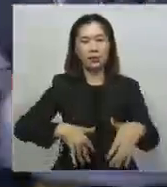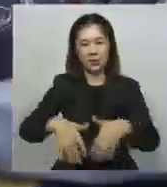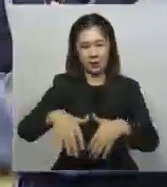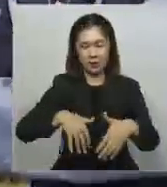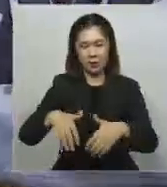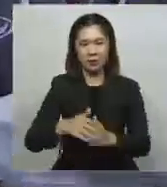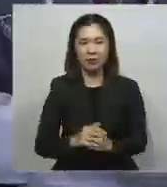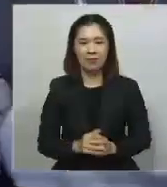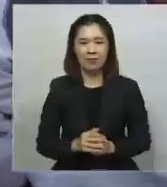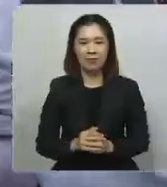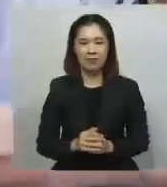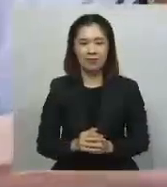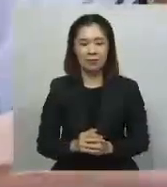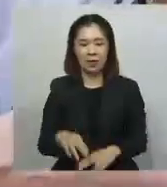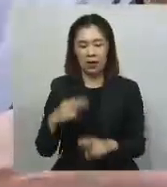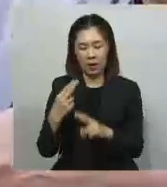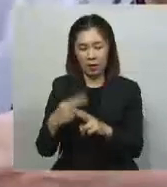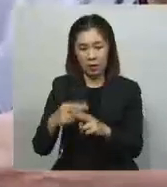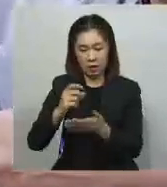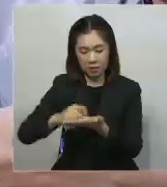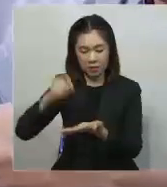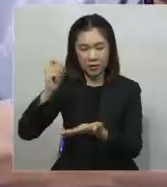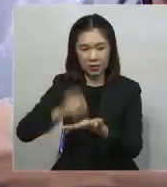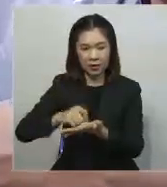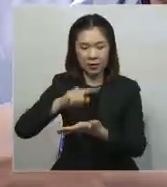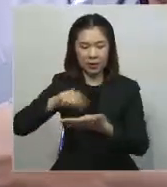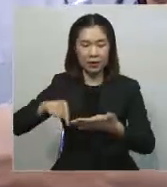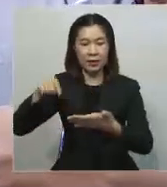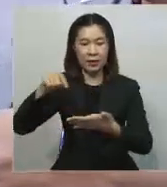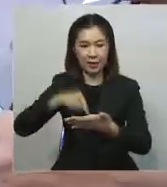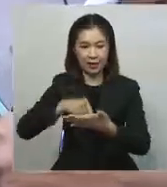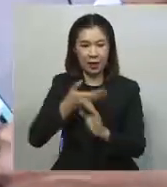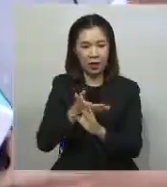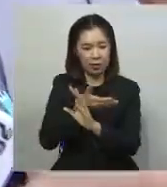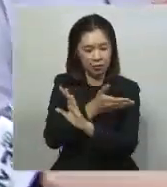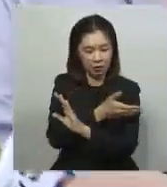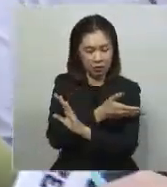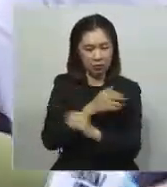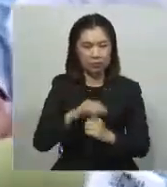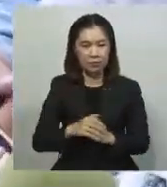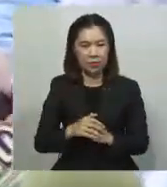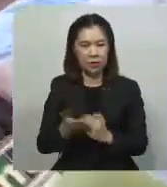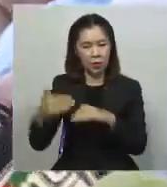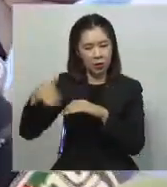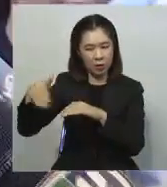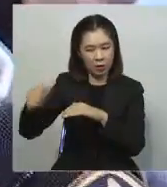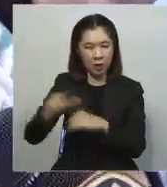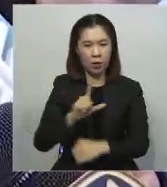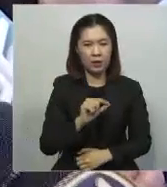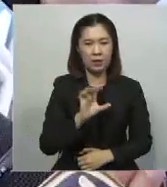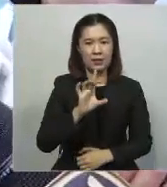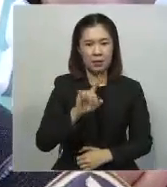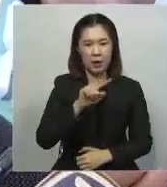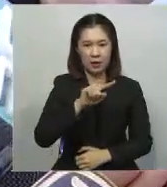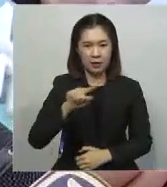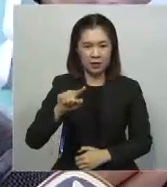การลงทะเบียนขอใช้สิทธิ์ลงคะแนนเลือกตั้งล่วงหน้าในและนอกเขตเลือกตั้งและนอกราชอาณาจักรตั้งแต่วันที่28มกรา